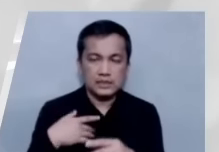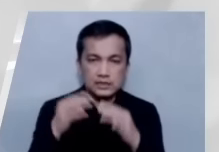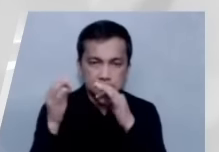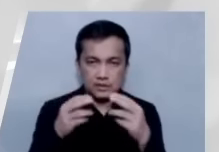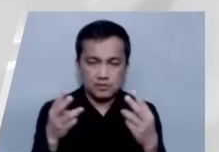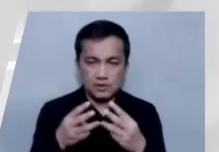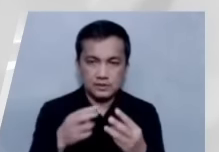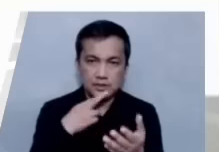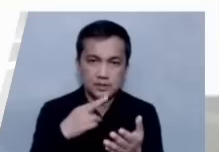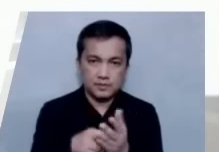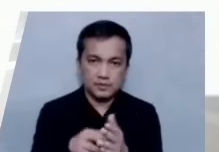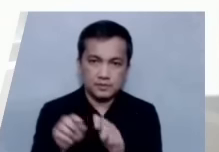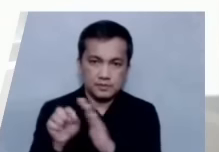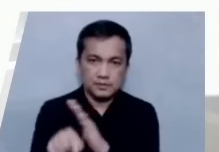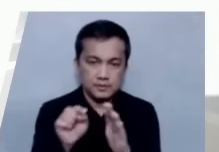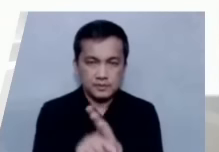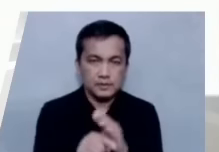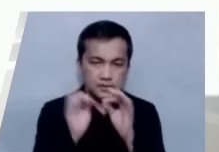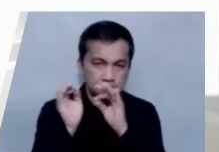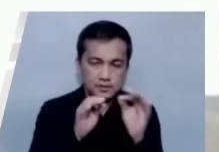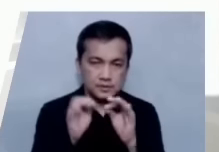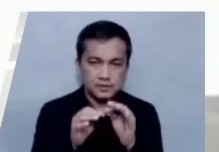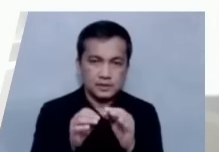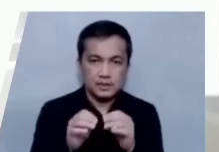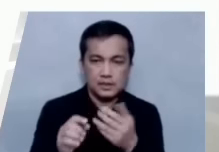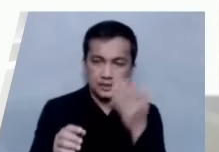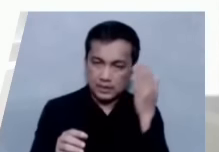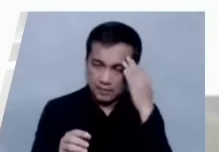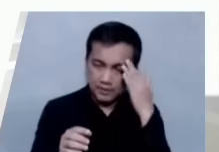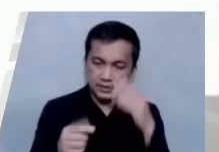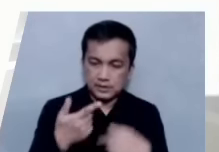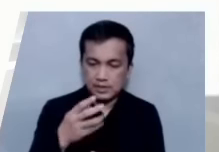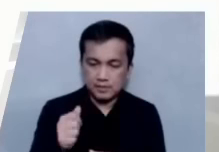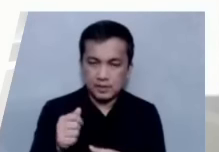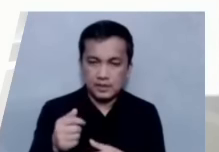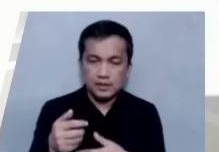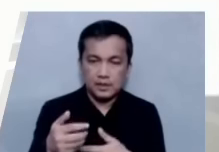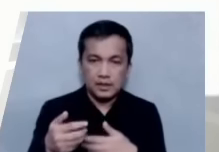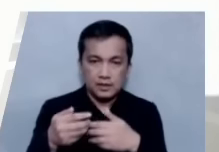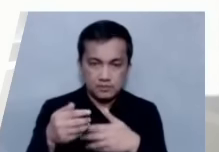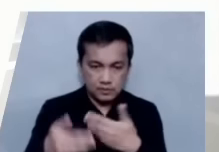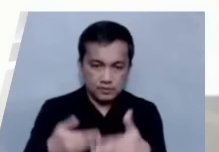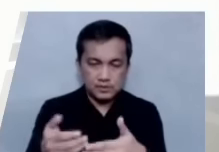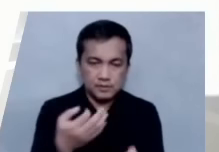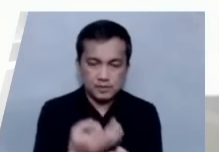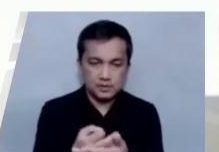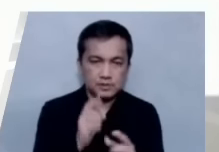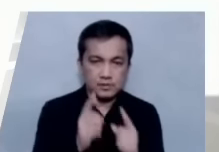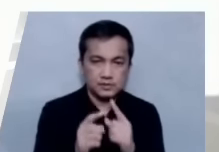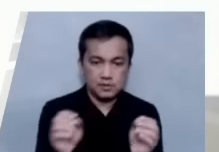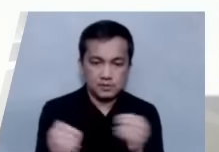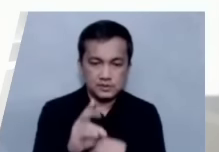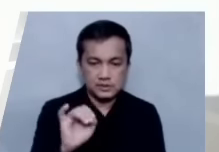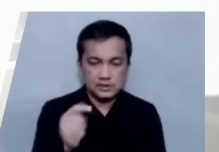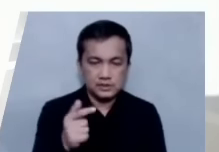drug suspect. Nalaman daw ni Garma ang daloy ng pera nang minsang makausap niya sa opisina ng CIDG si alias